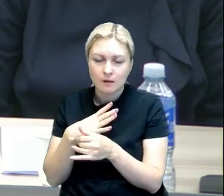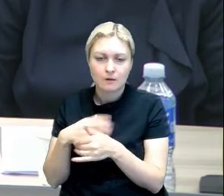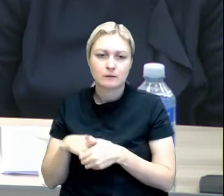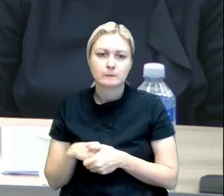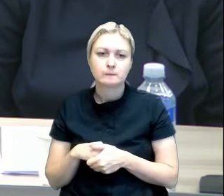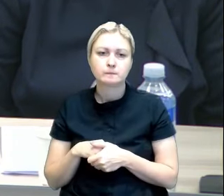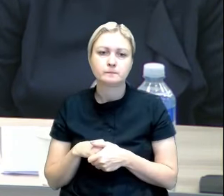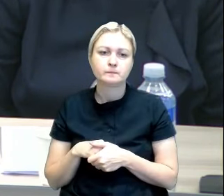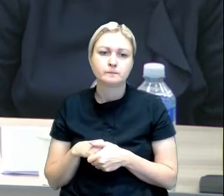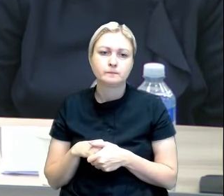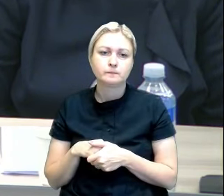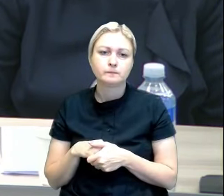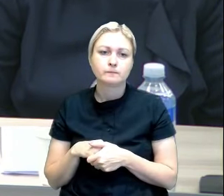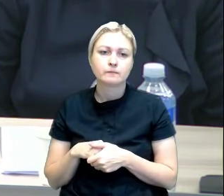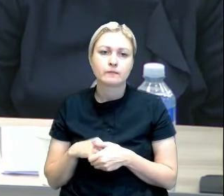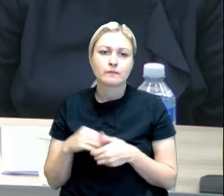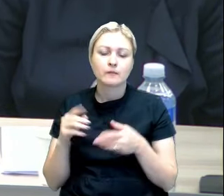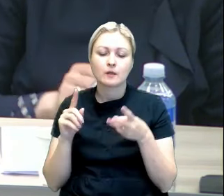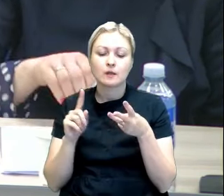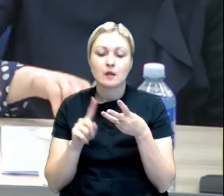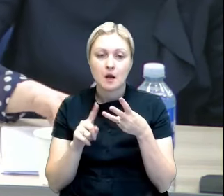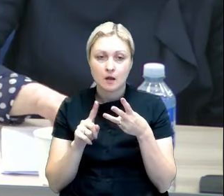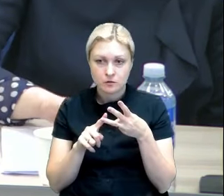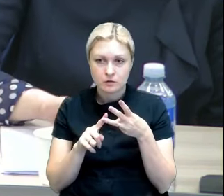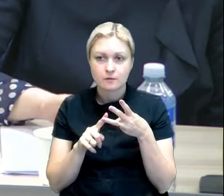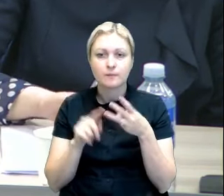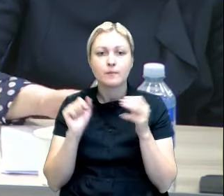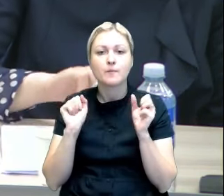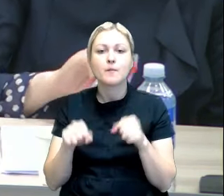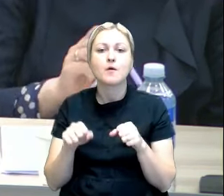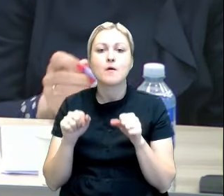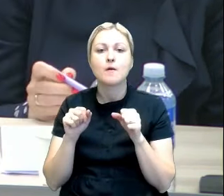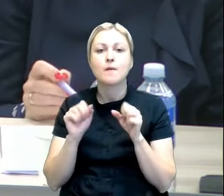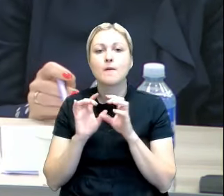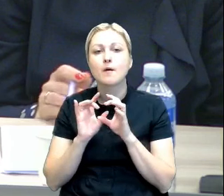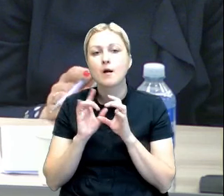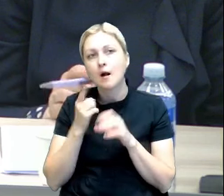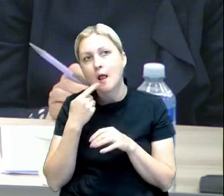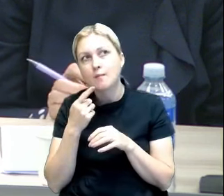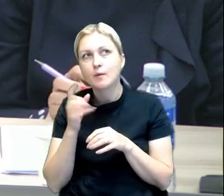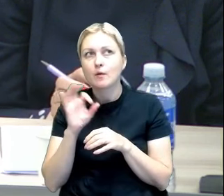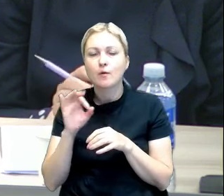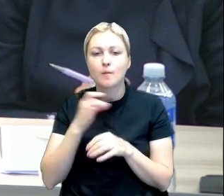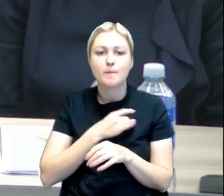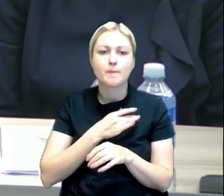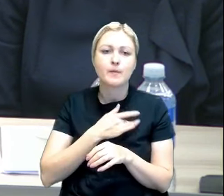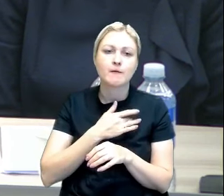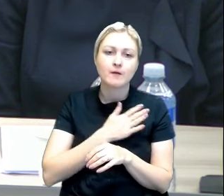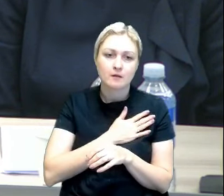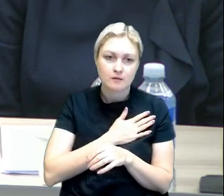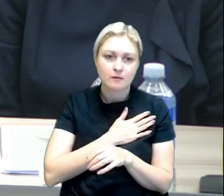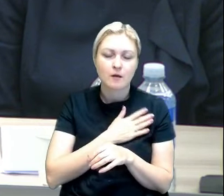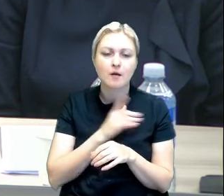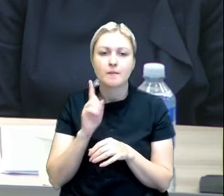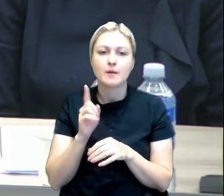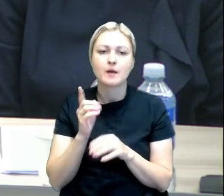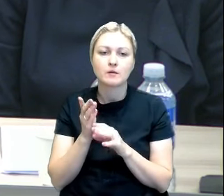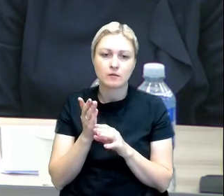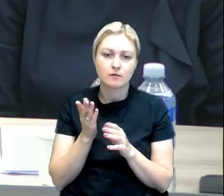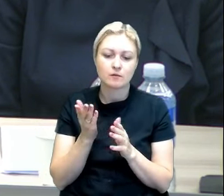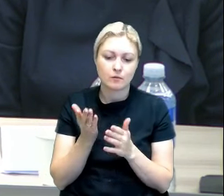paslaugas trečias dalykas galima kalbėt apie privatizavimą bet tikrai jau apie jį prieš mane